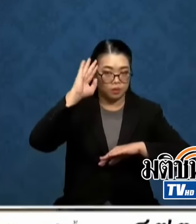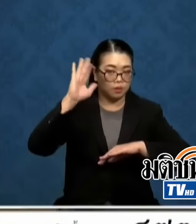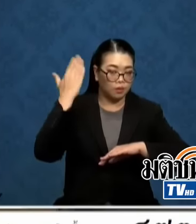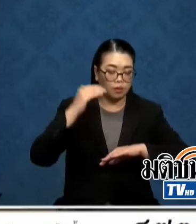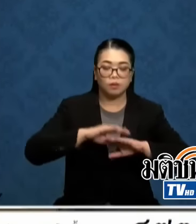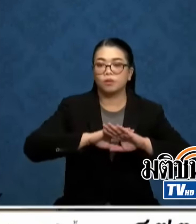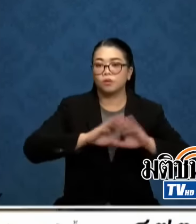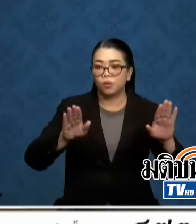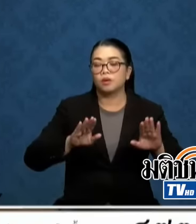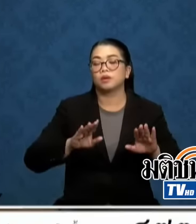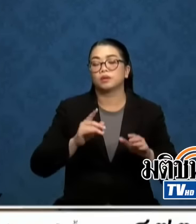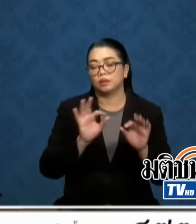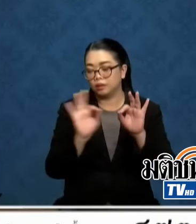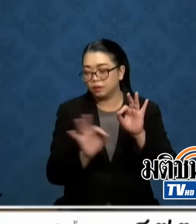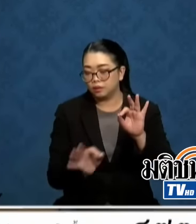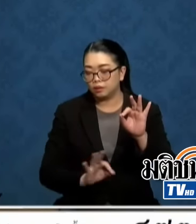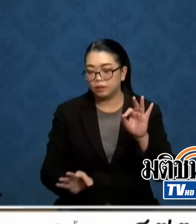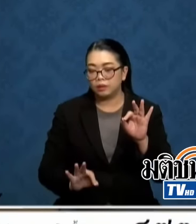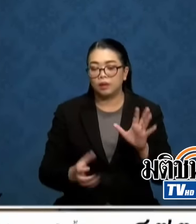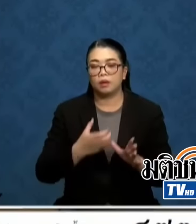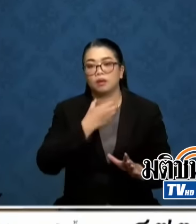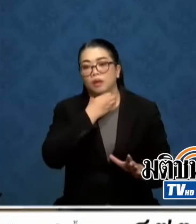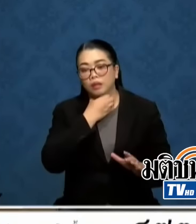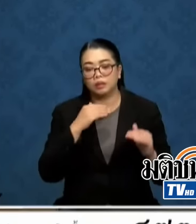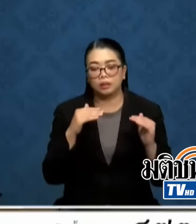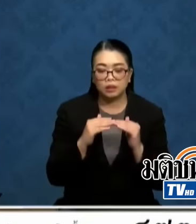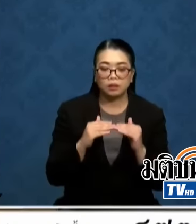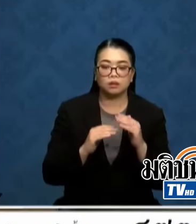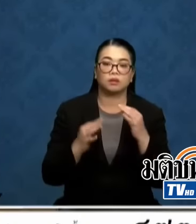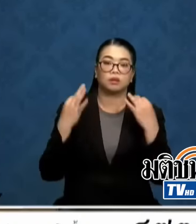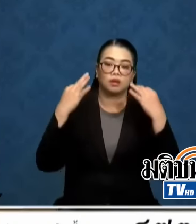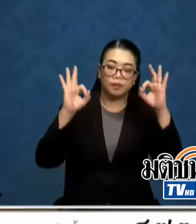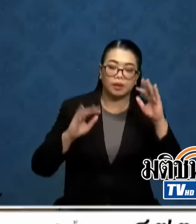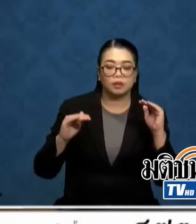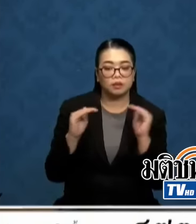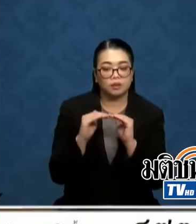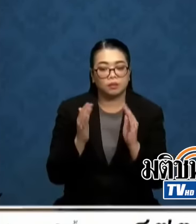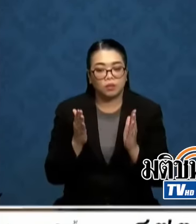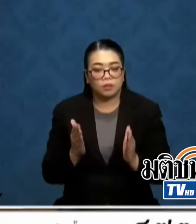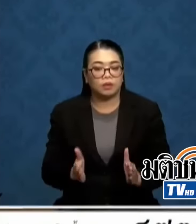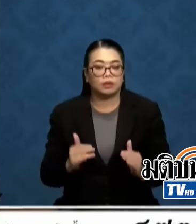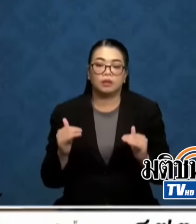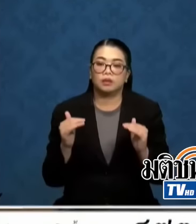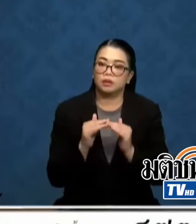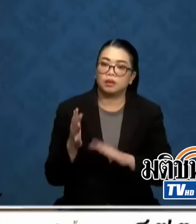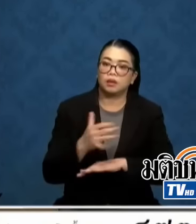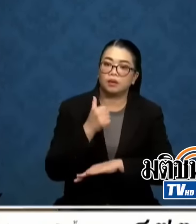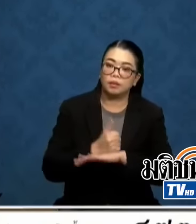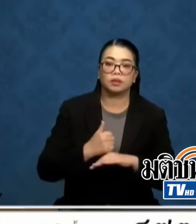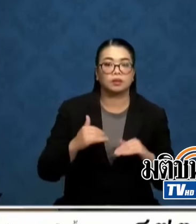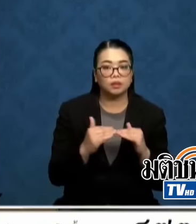บางฉบับที่มีเนื้อหาจำกัดสิทธิเสรีภาพสิทธิพลเมืองสิทธิทางการ